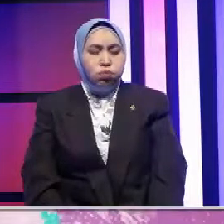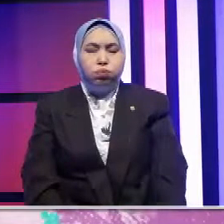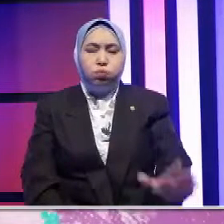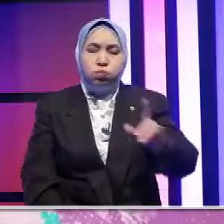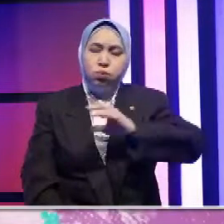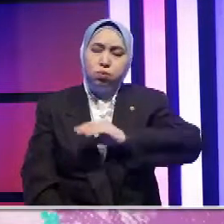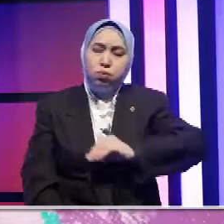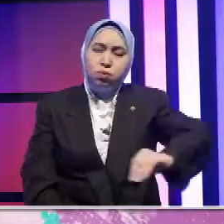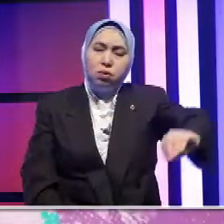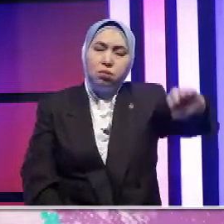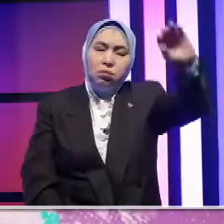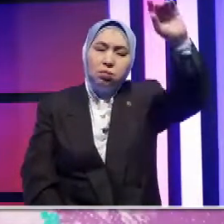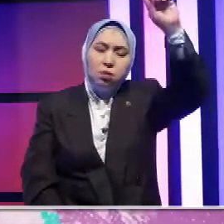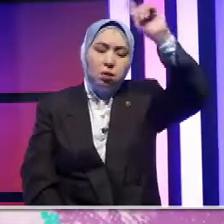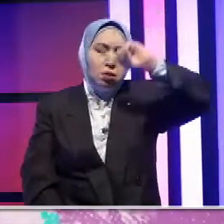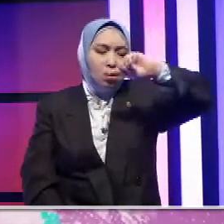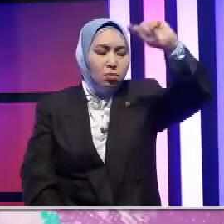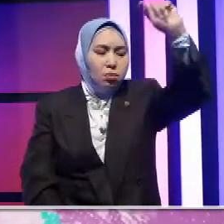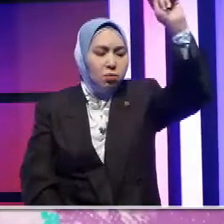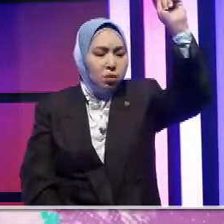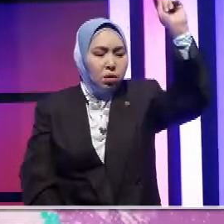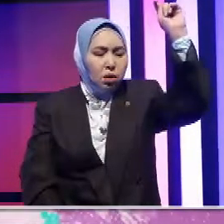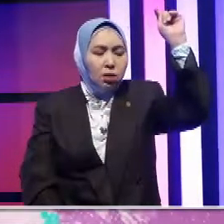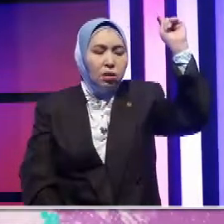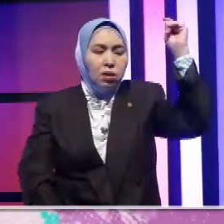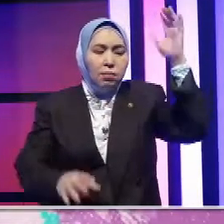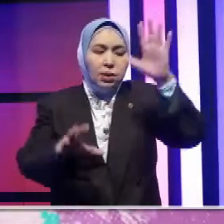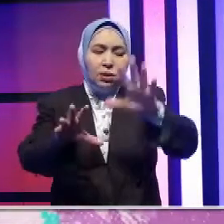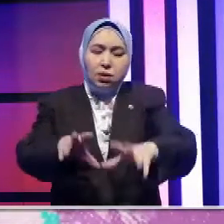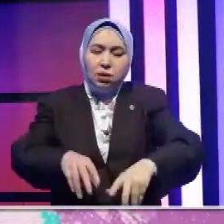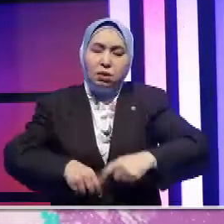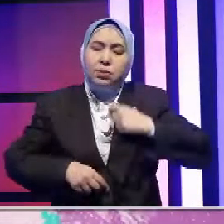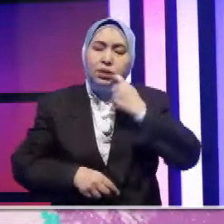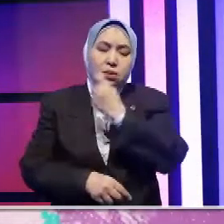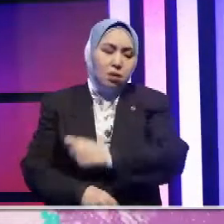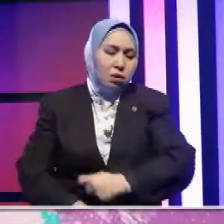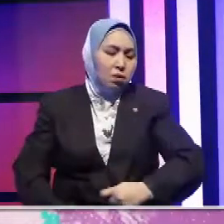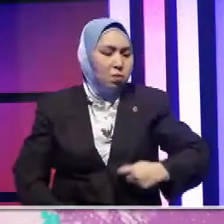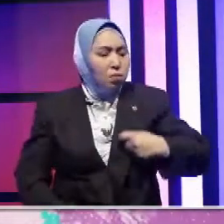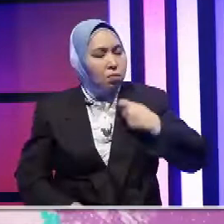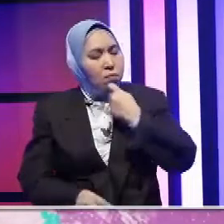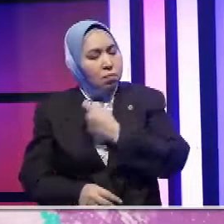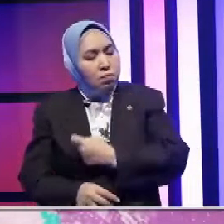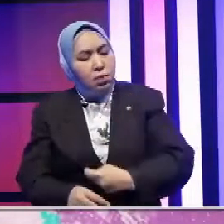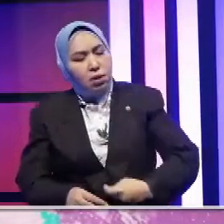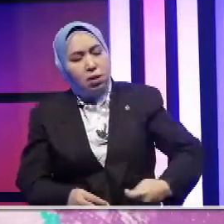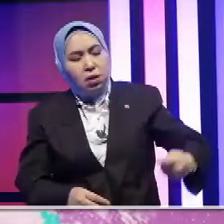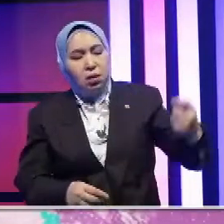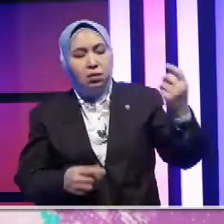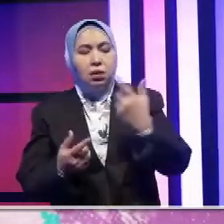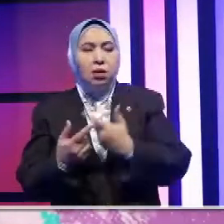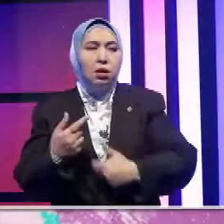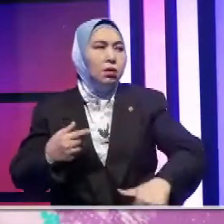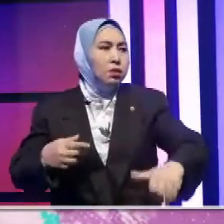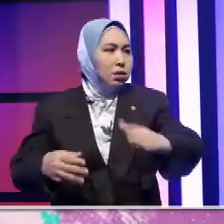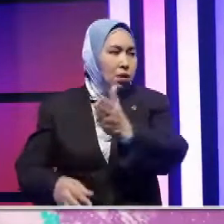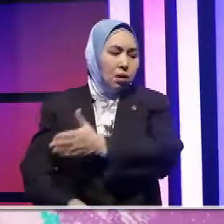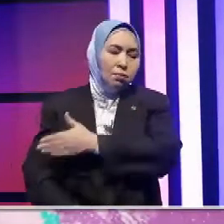وهو الذي يقبل التوبة عن